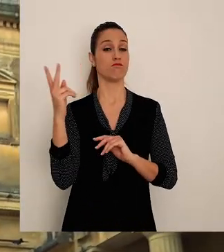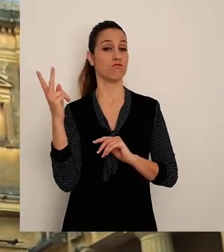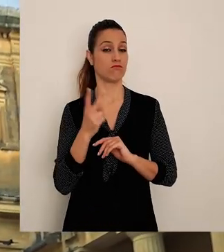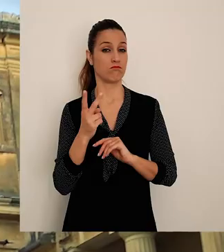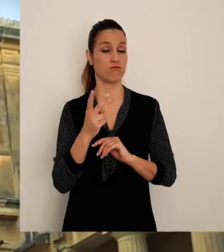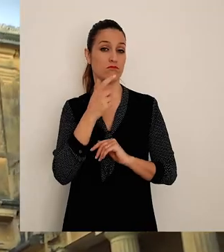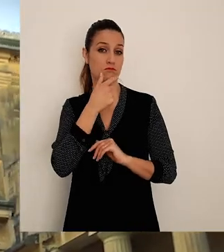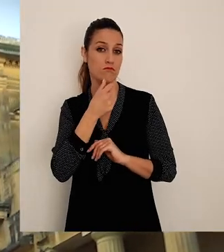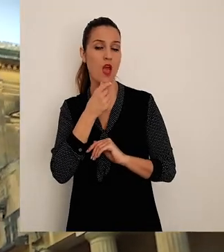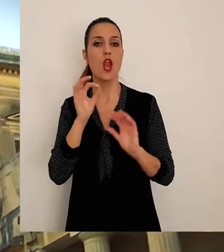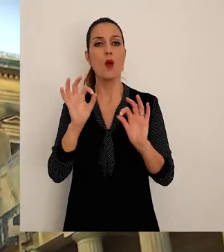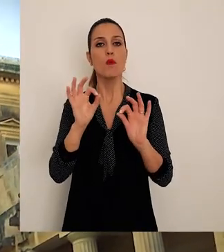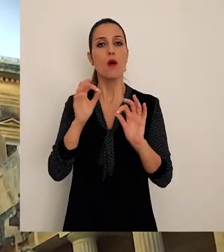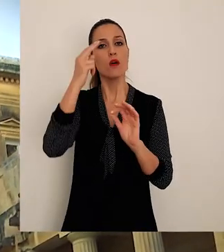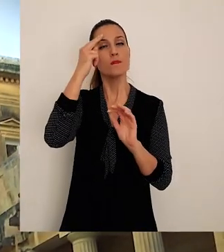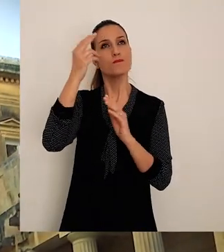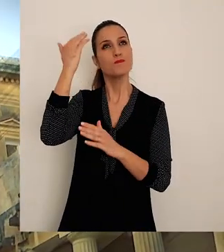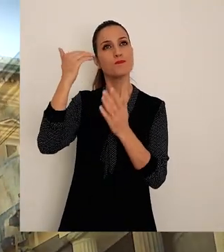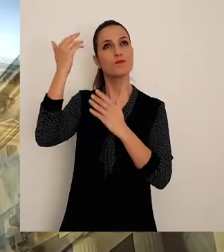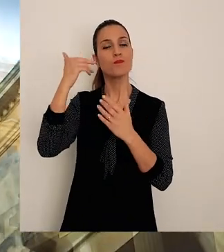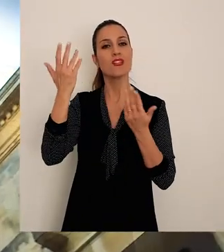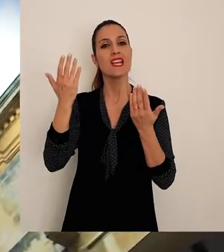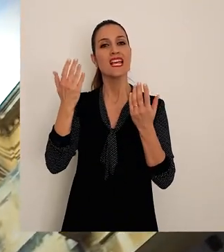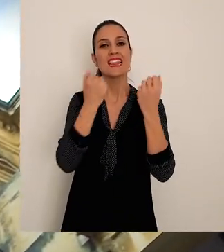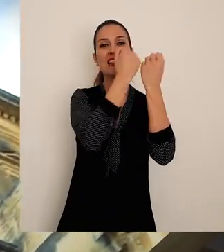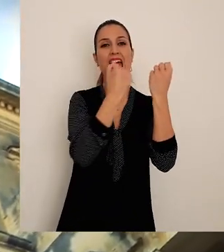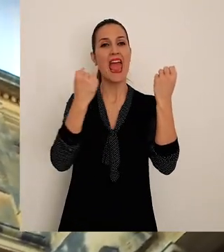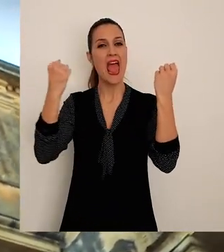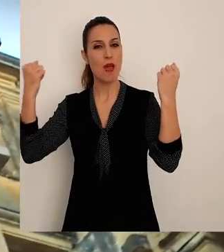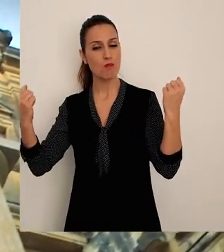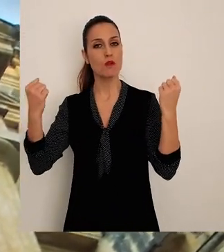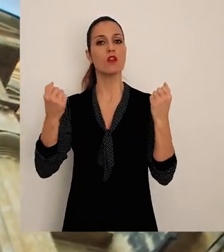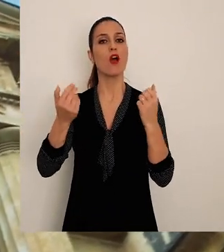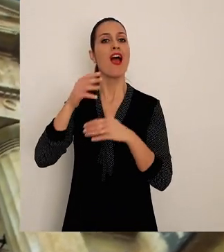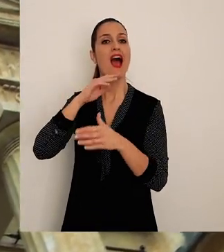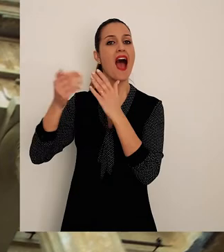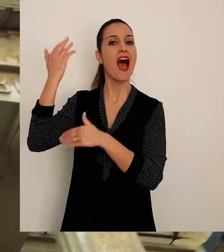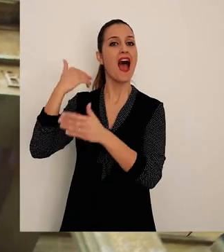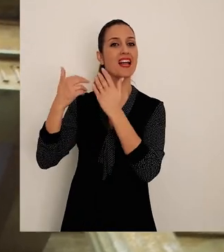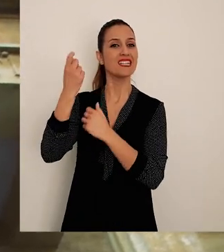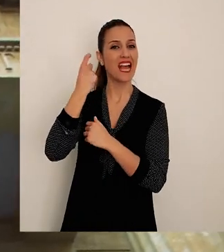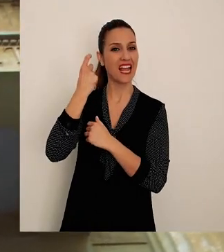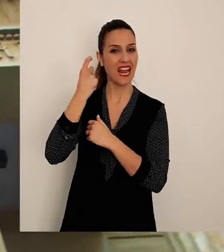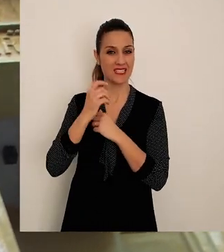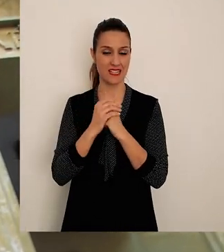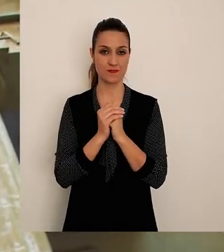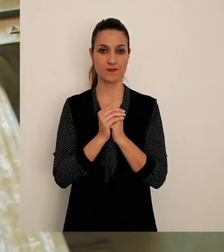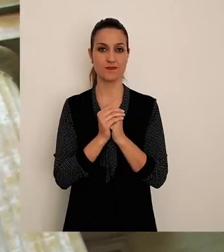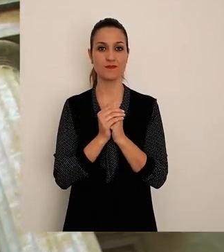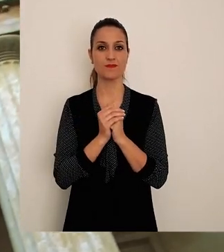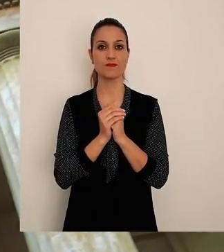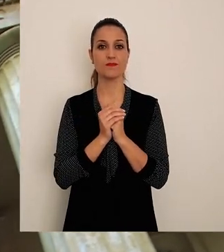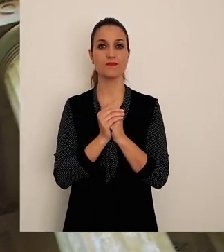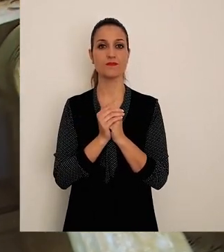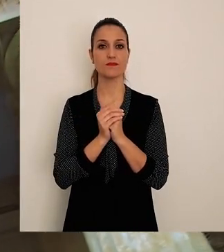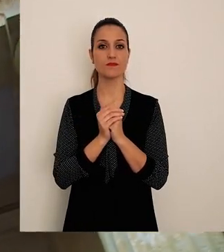La facciata del convitto è davvero sontuosa, con uno stile dorico che ricorda i grandi templi ellenici della Magna Grecia, almeno nella sua